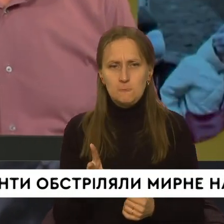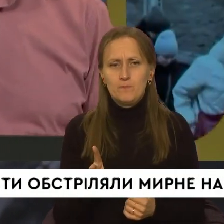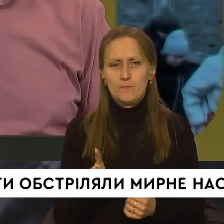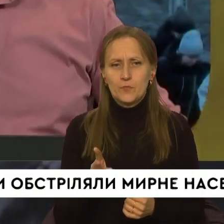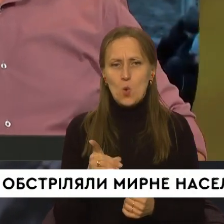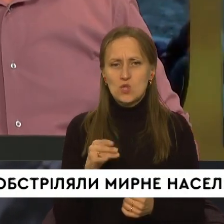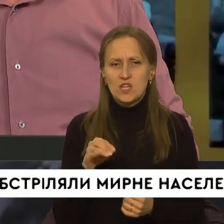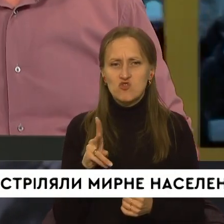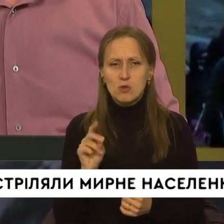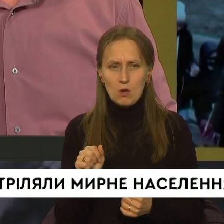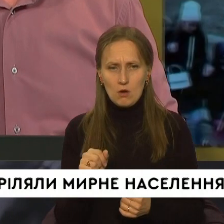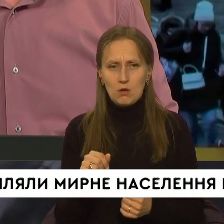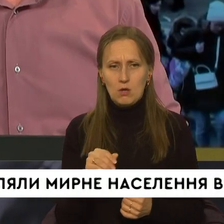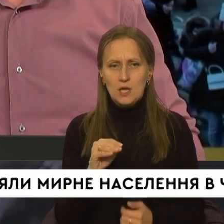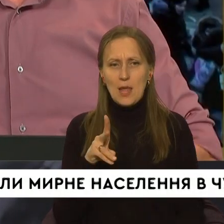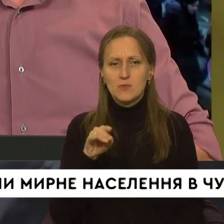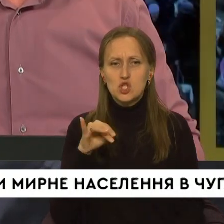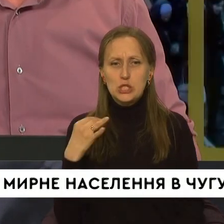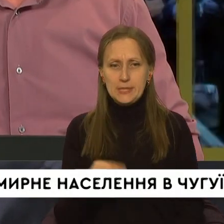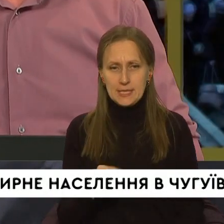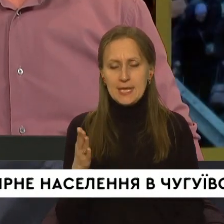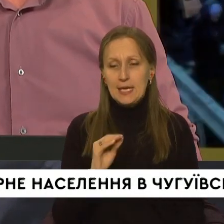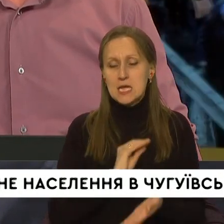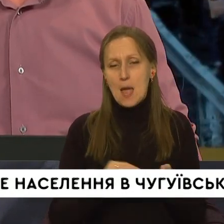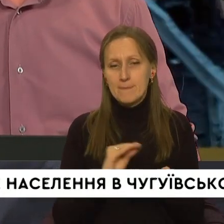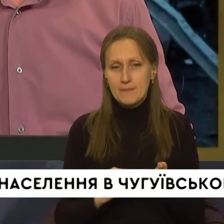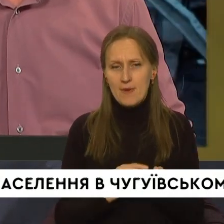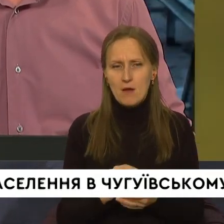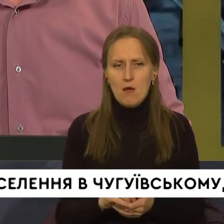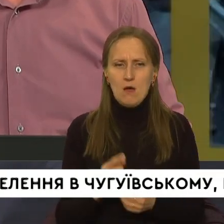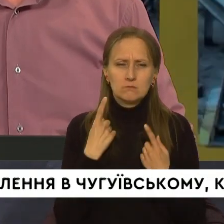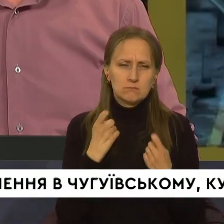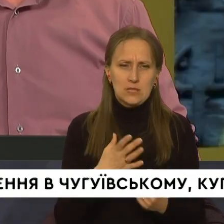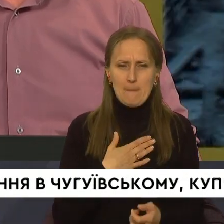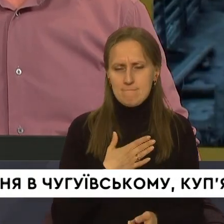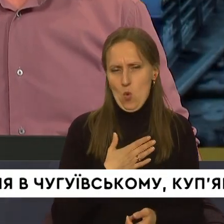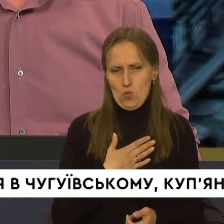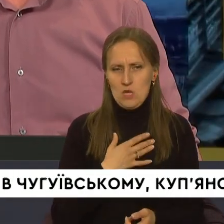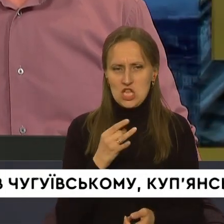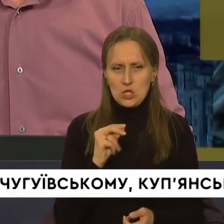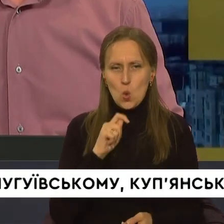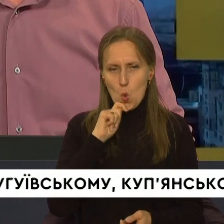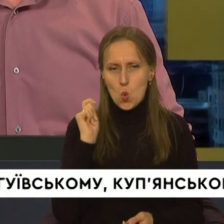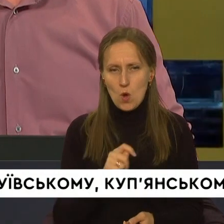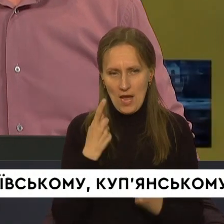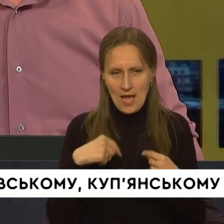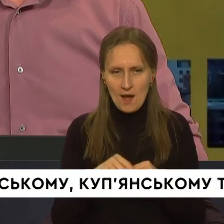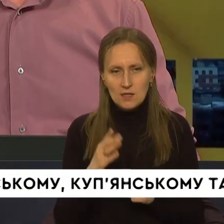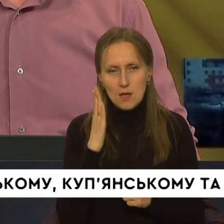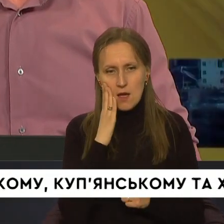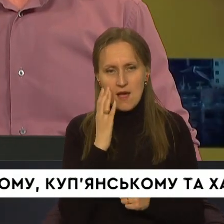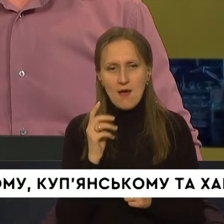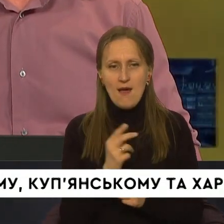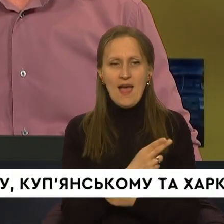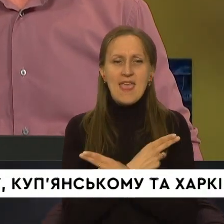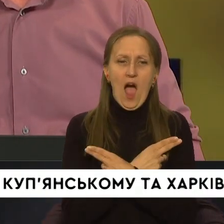Густав Водячка або Юрій Тапчій, який написав геніальну, на мій погляд, річ «Україна – країна сплячих янголів»